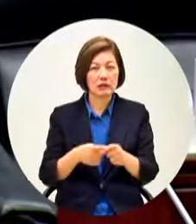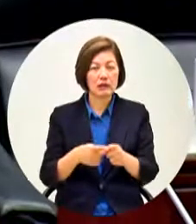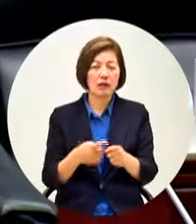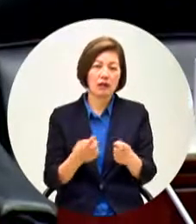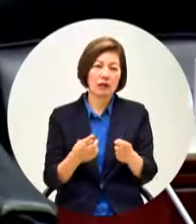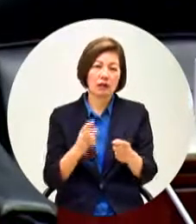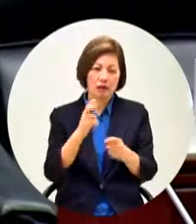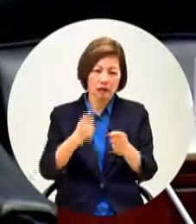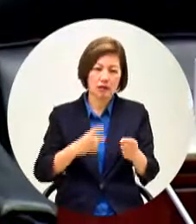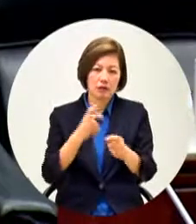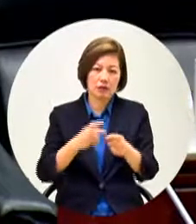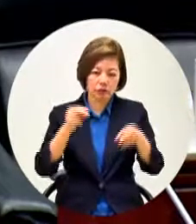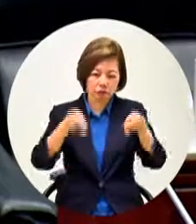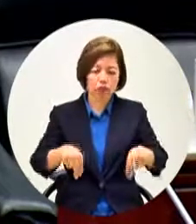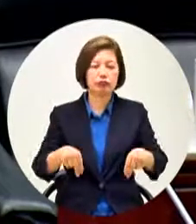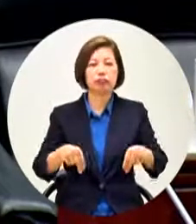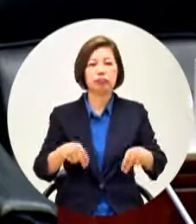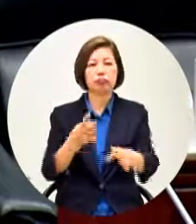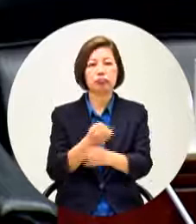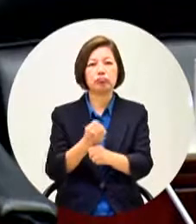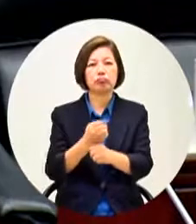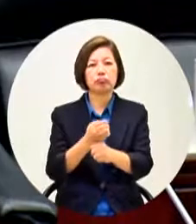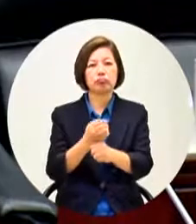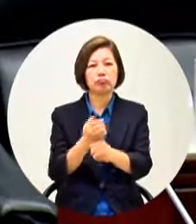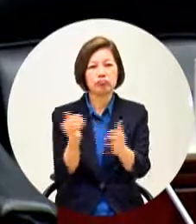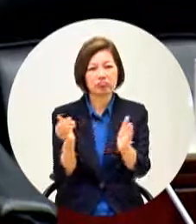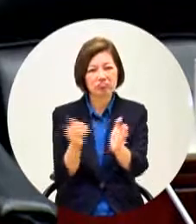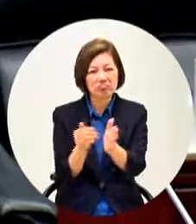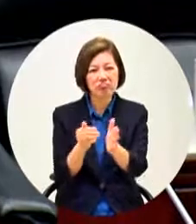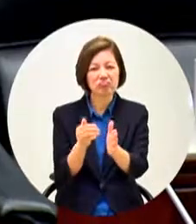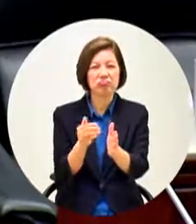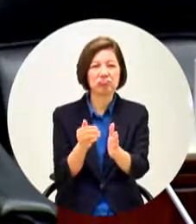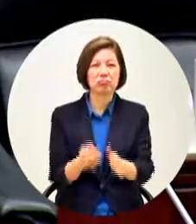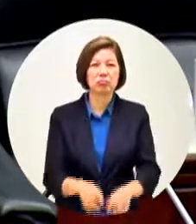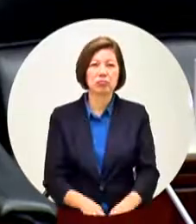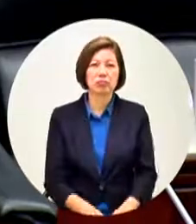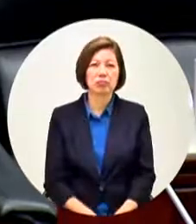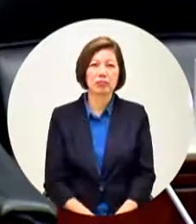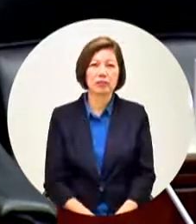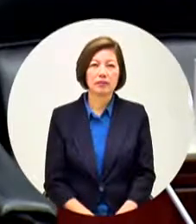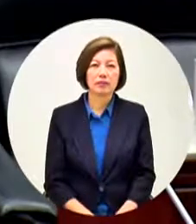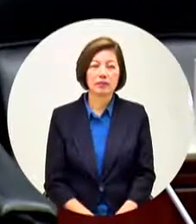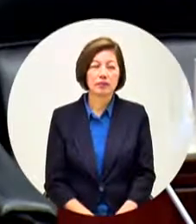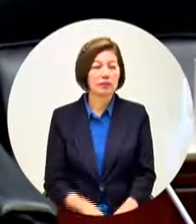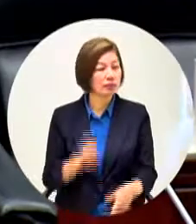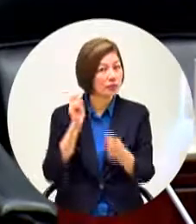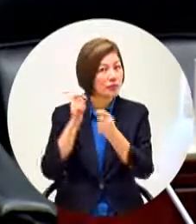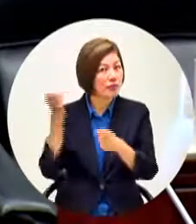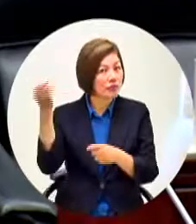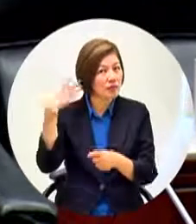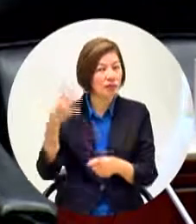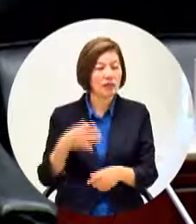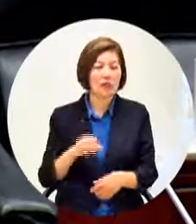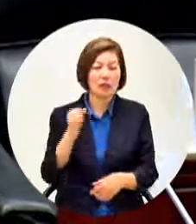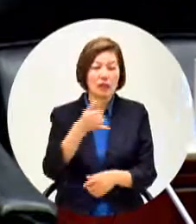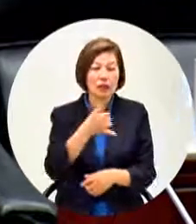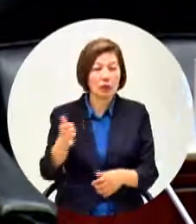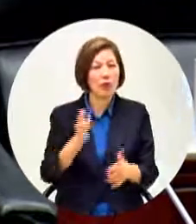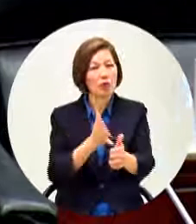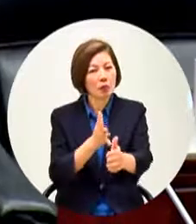年，哦，安尼签约也差不多到啊。啊，顶阵啊，我那有听到安尼议员咧质询，到